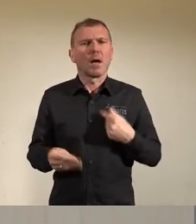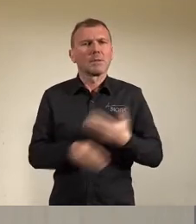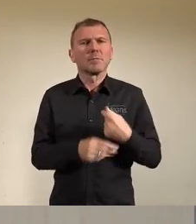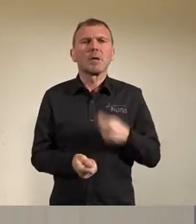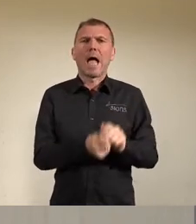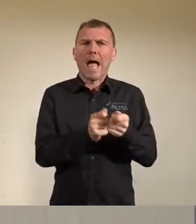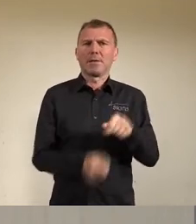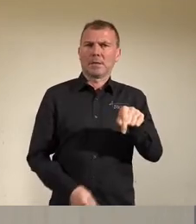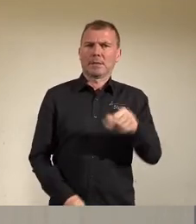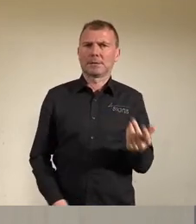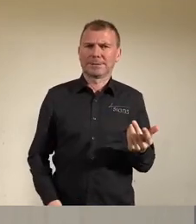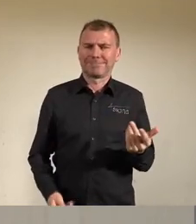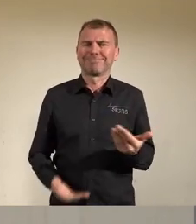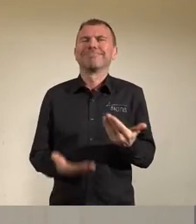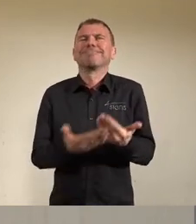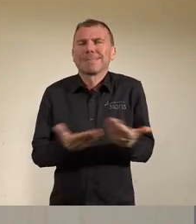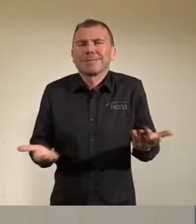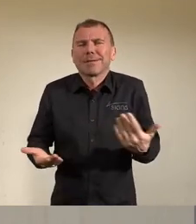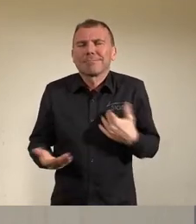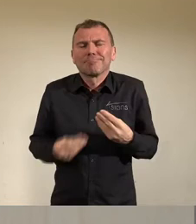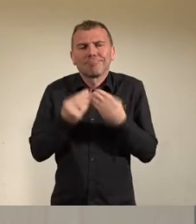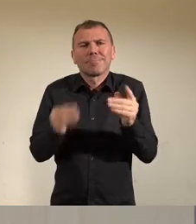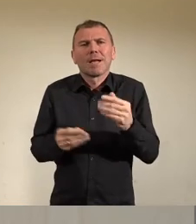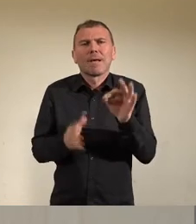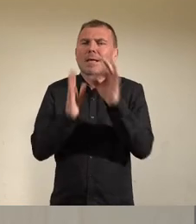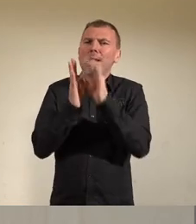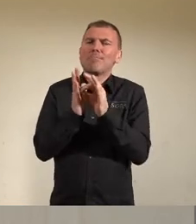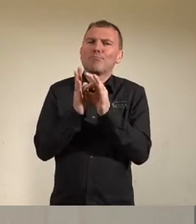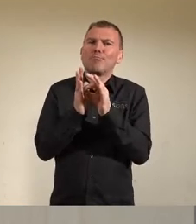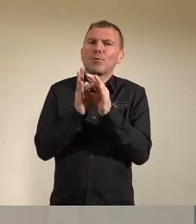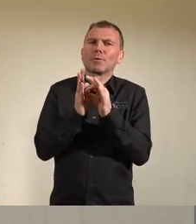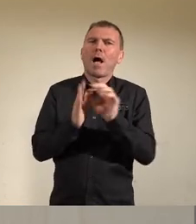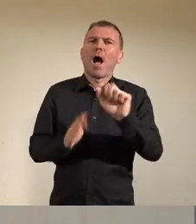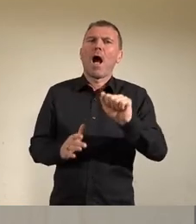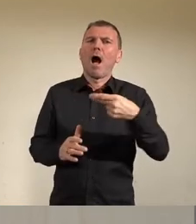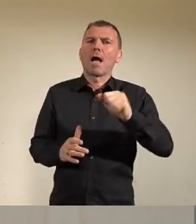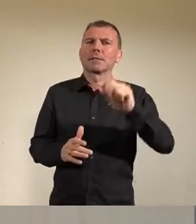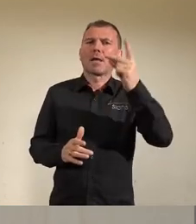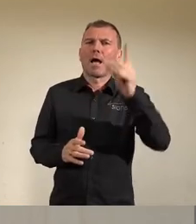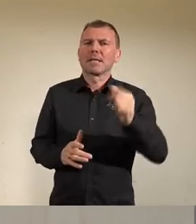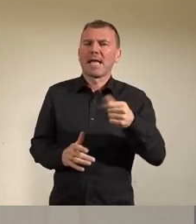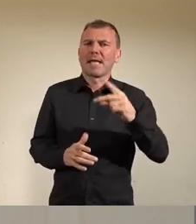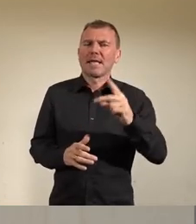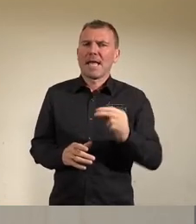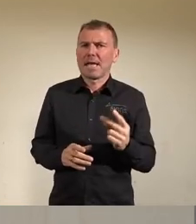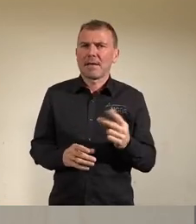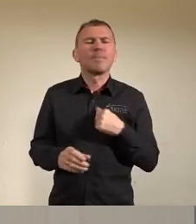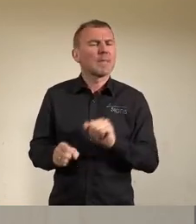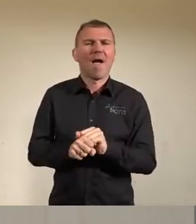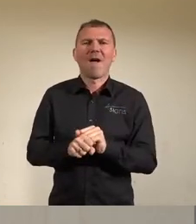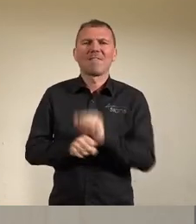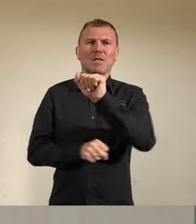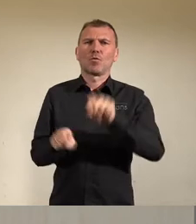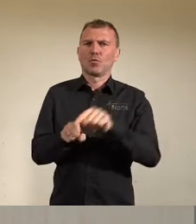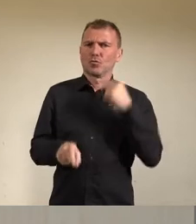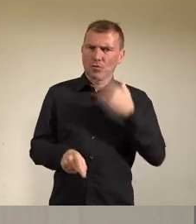ändern wir das auch. Deswegen würde ich schon mal ankündigen, dass wir bei dem Punkt zur HSKD dann dem Widerspruch